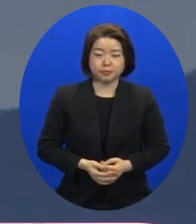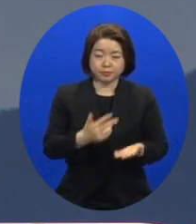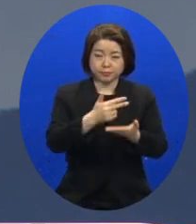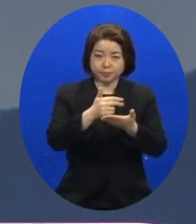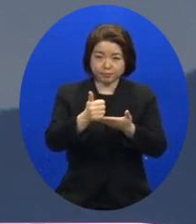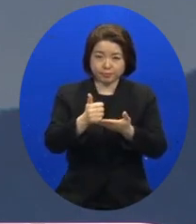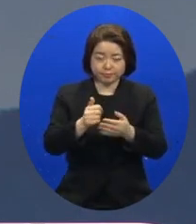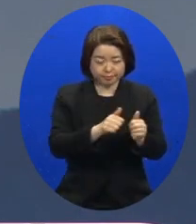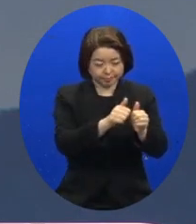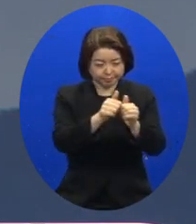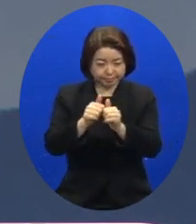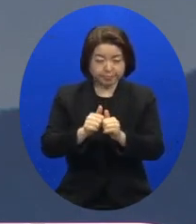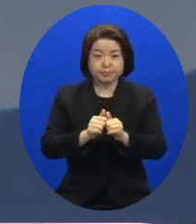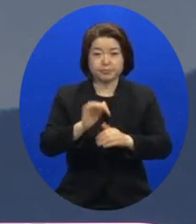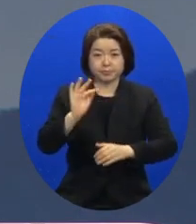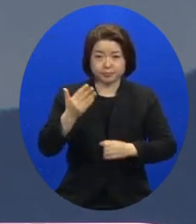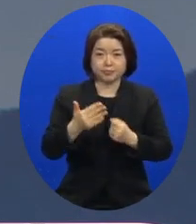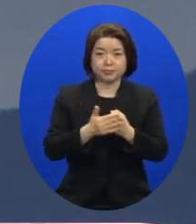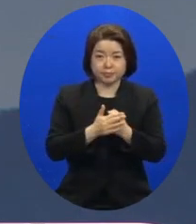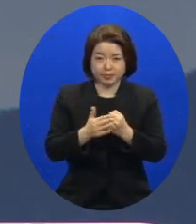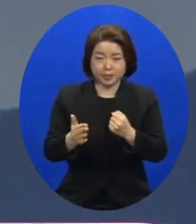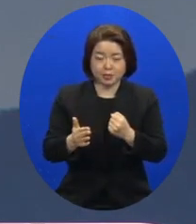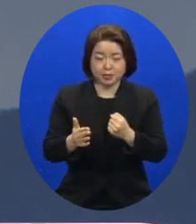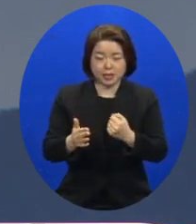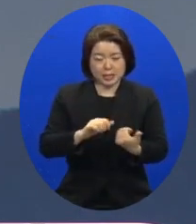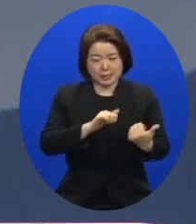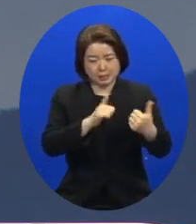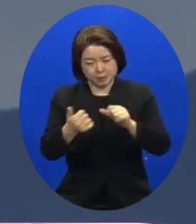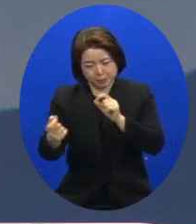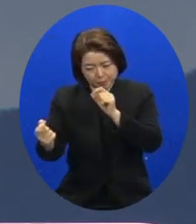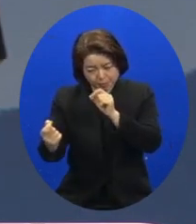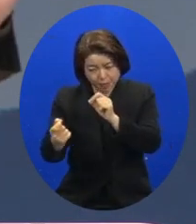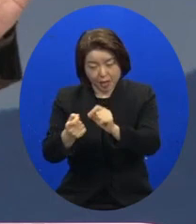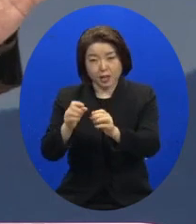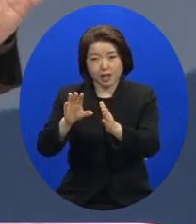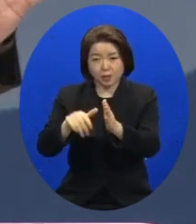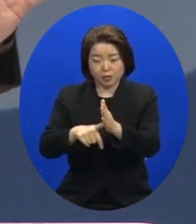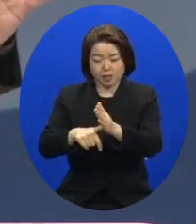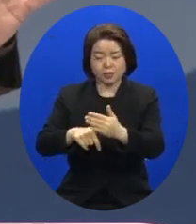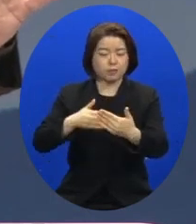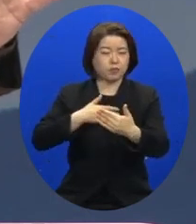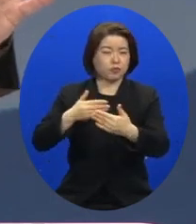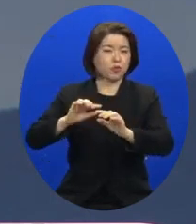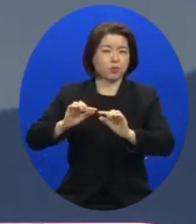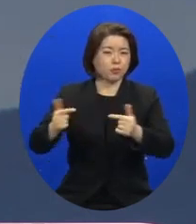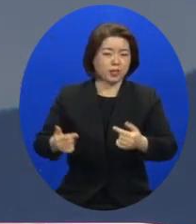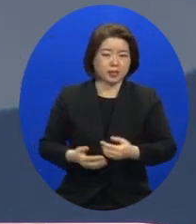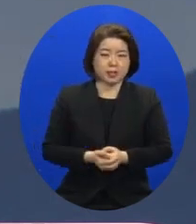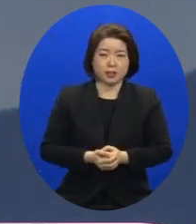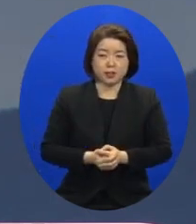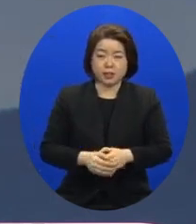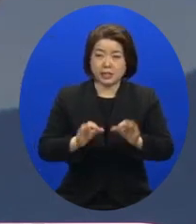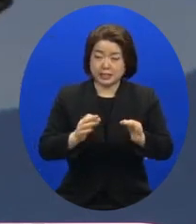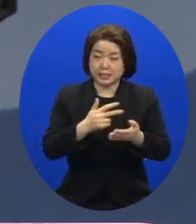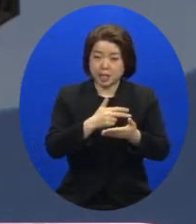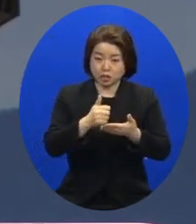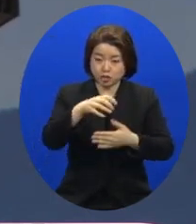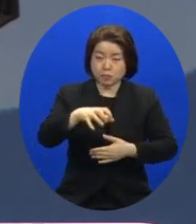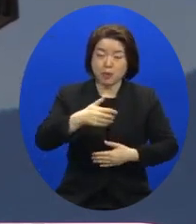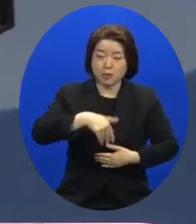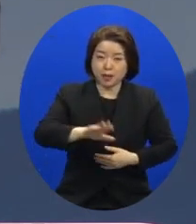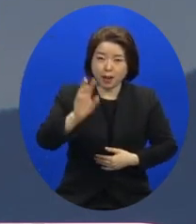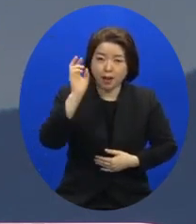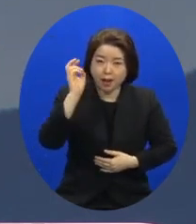주님과 동행하게 되니까 죽을 때가 되었을 때 두렵지가 않습니다. 이제는 주님 앞에 가는구나.